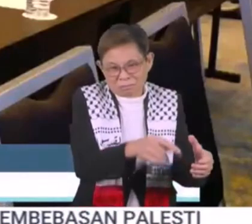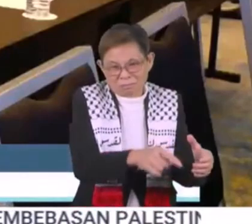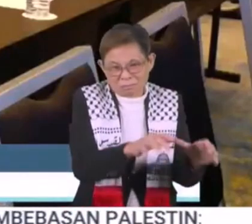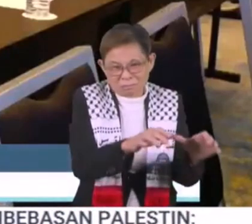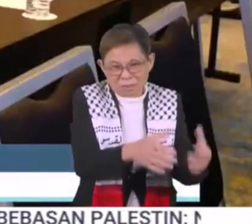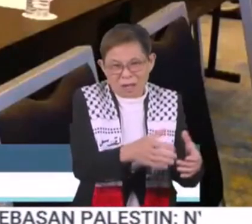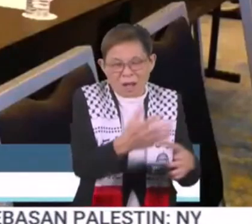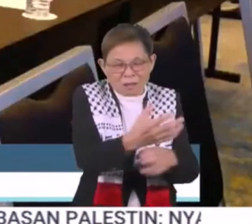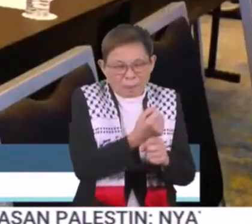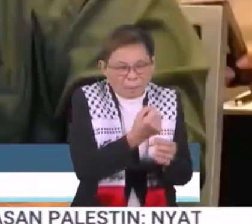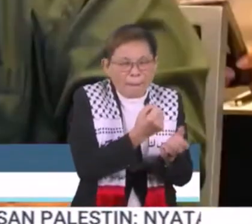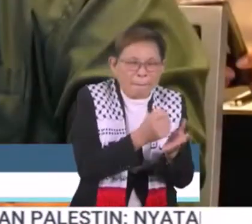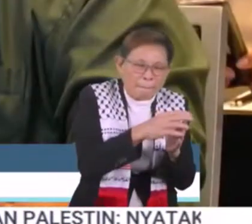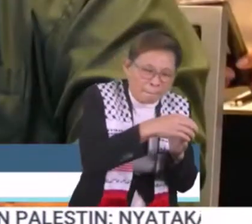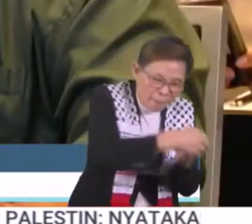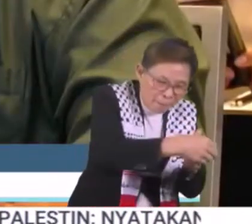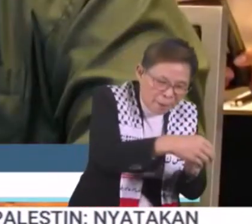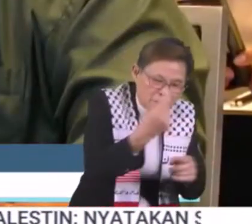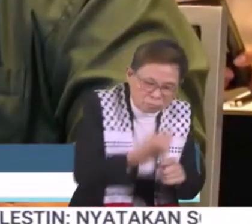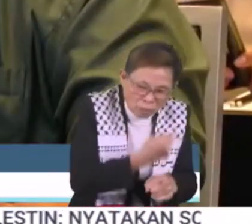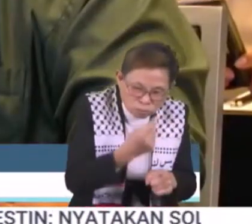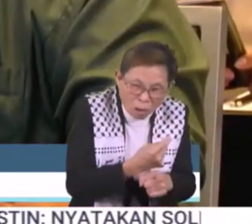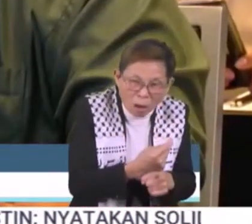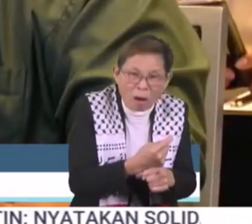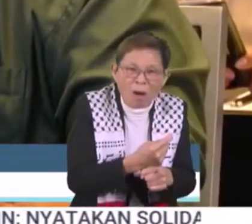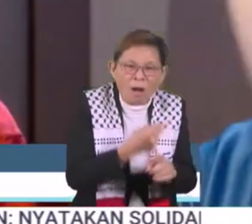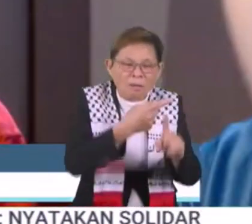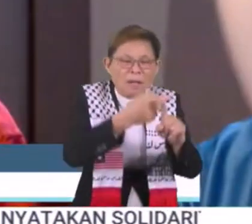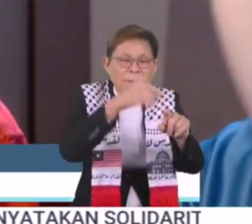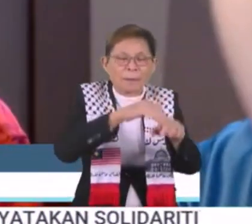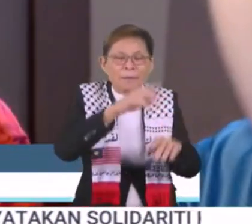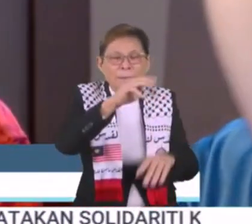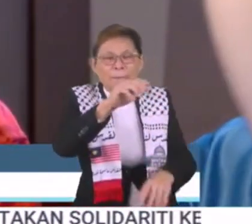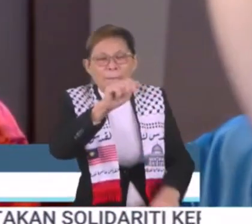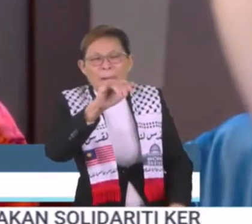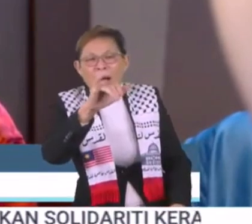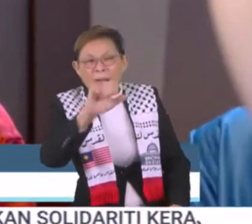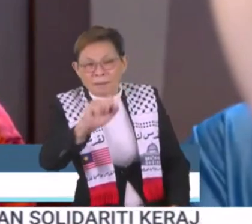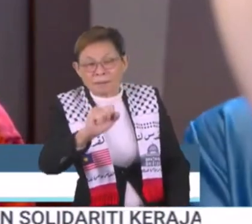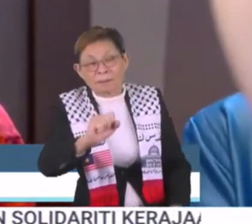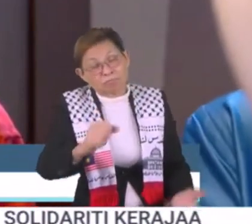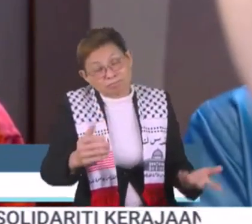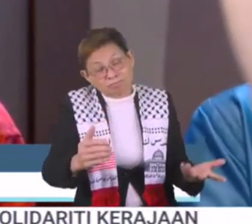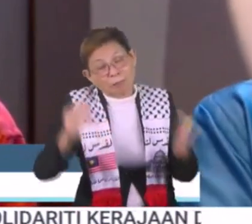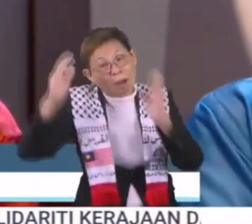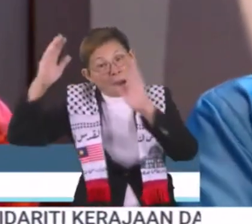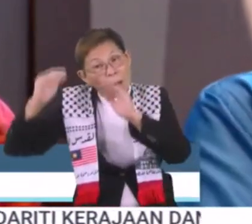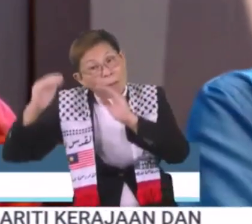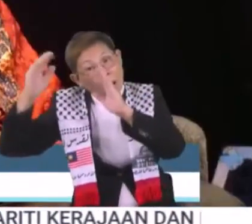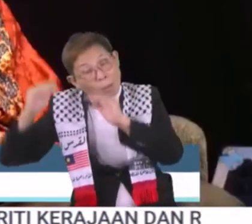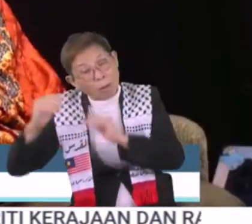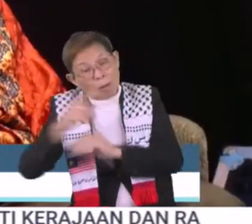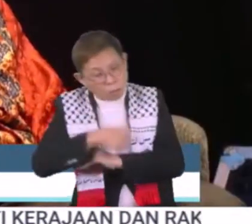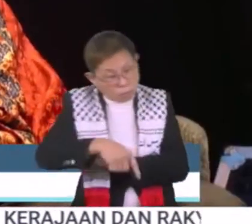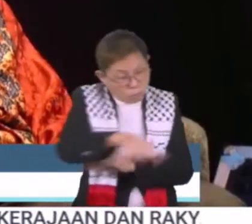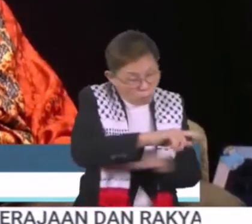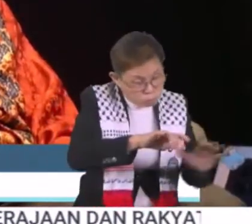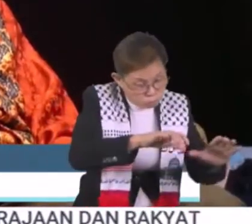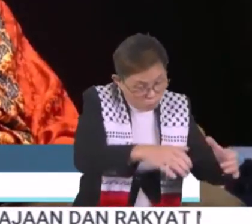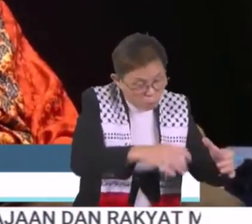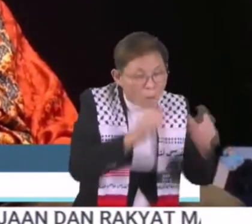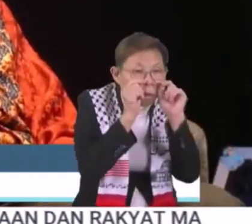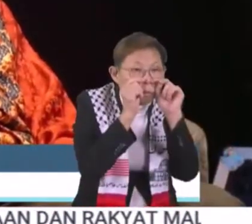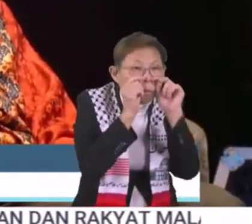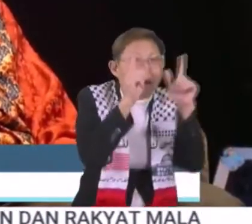apabila mendapat bimbingan latihan daripada MAIS, jadi mudah-mudahan mereka dapat